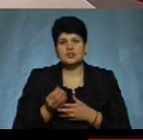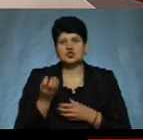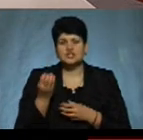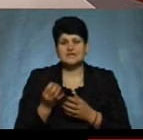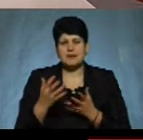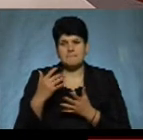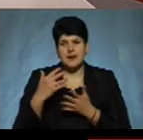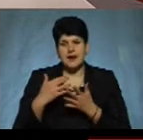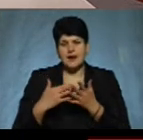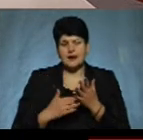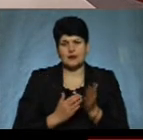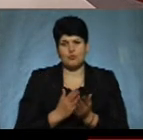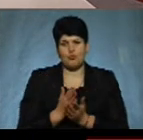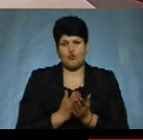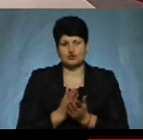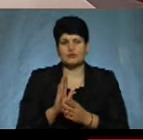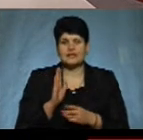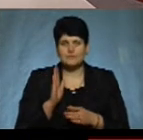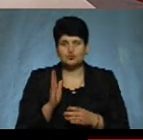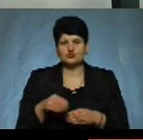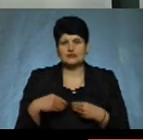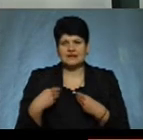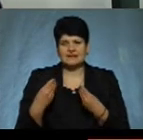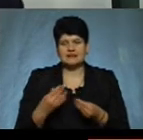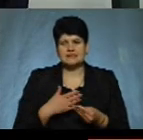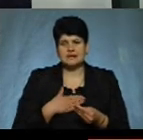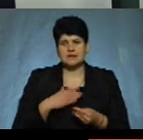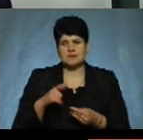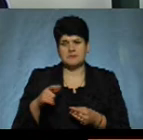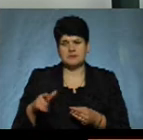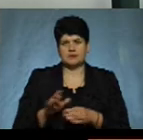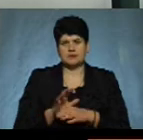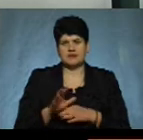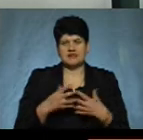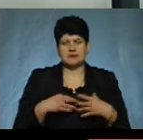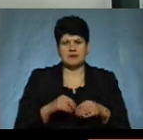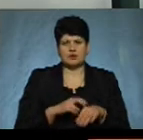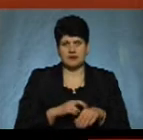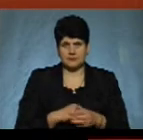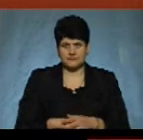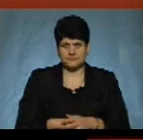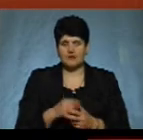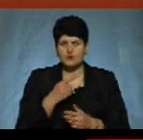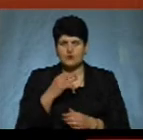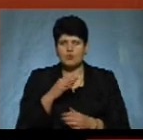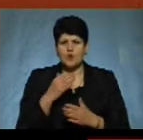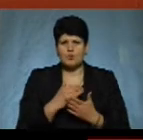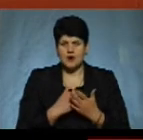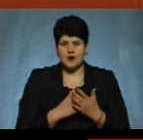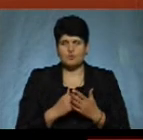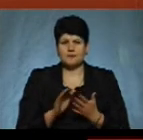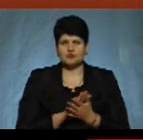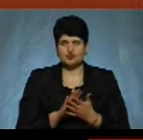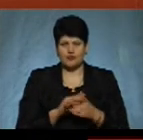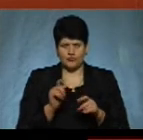перелік відповідних послуг, які будуть надаватися нашим пацієнтам по направленню сімейного лікаря. Це ви вже говорите про програму «Безкоштовна діагностика», правильно? Ну,